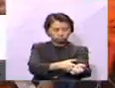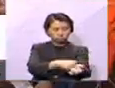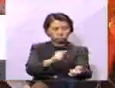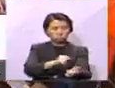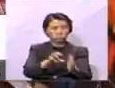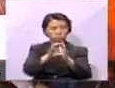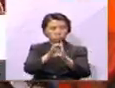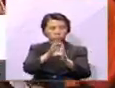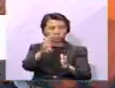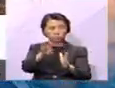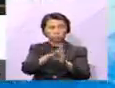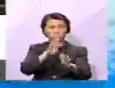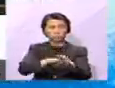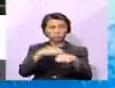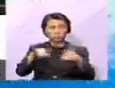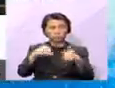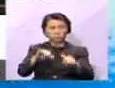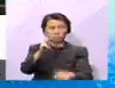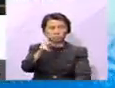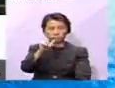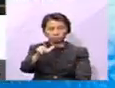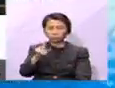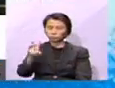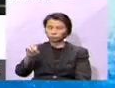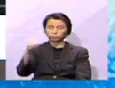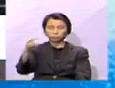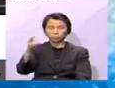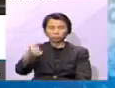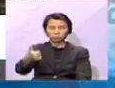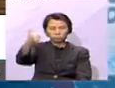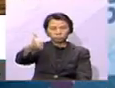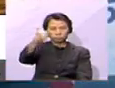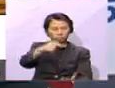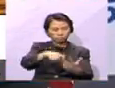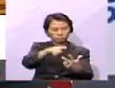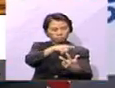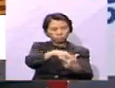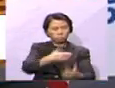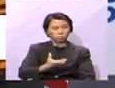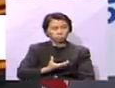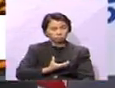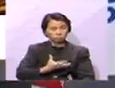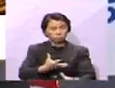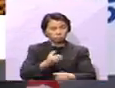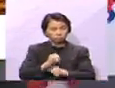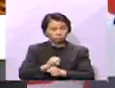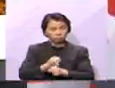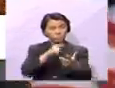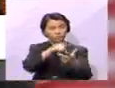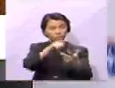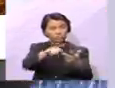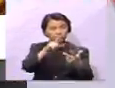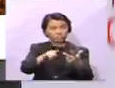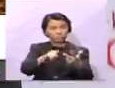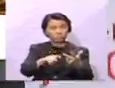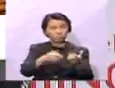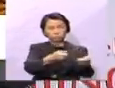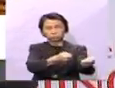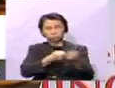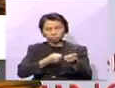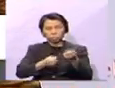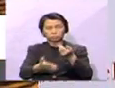sampel B ketika beraksi di KL 2017 kemenangan mereka serta pingat yang diperoleh ketiga-tiga atlet itu